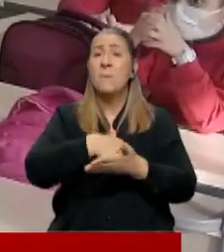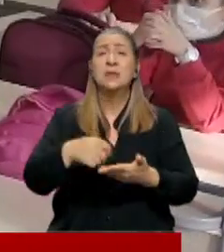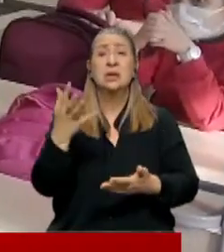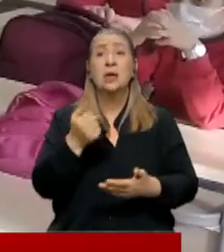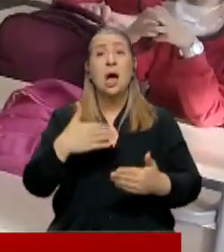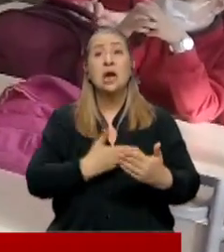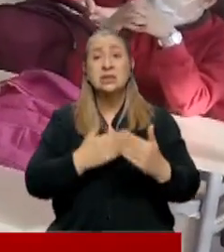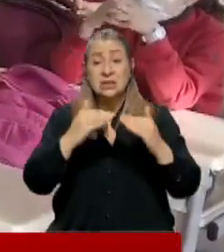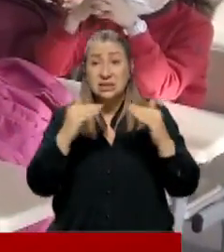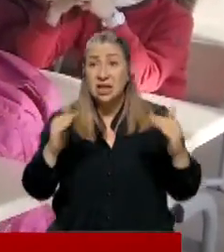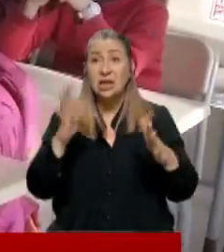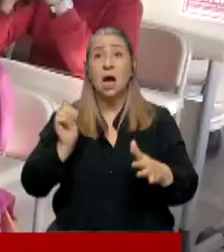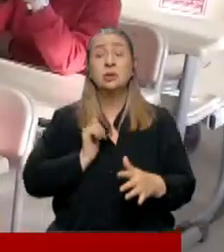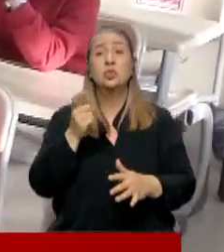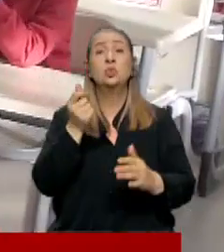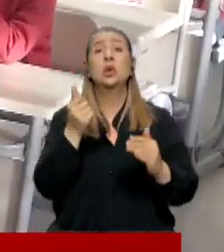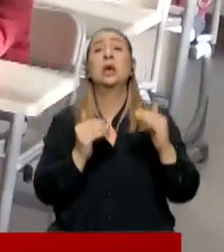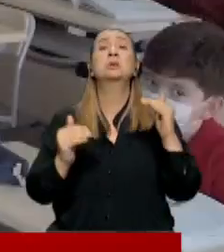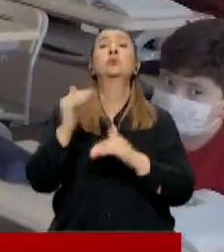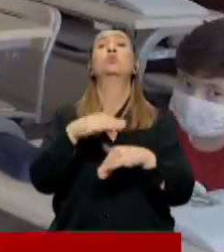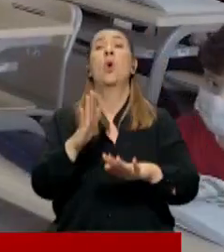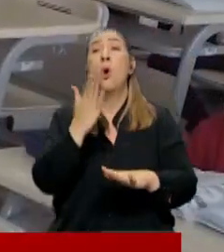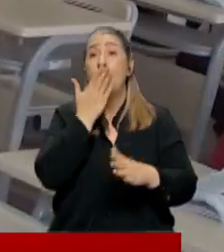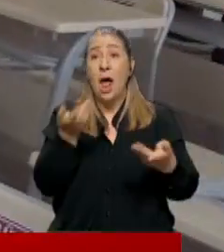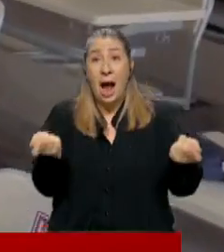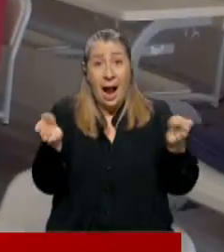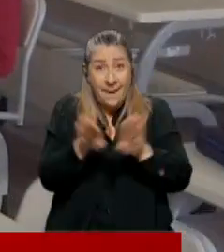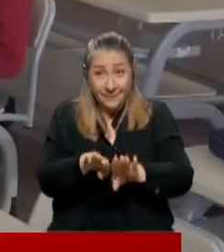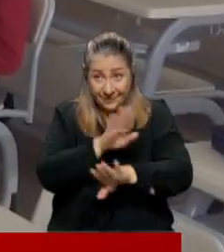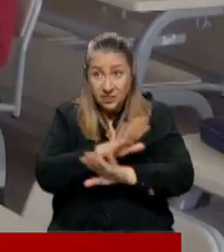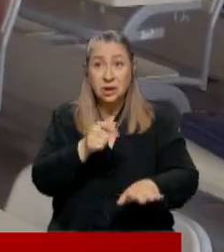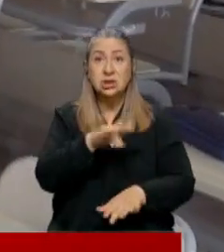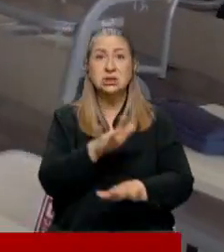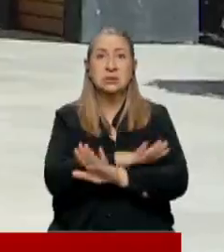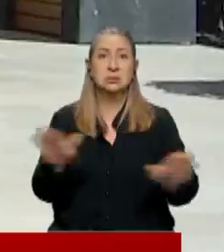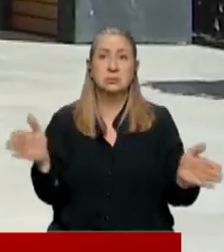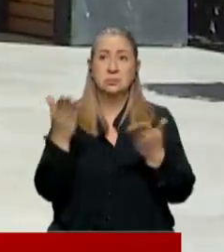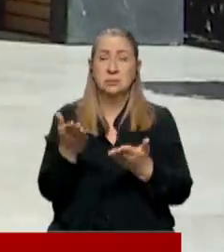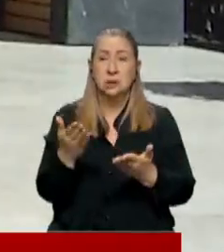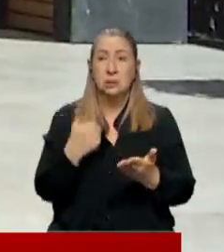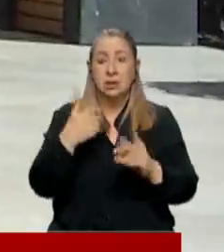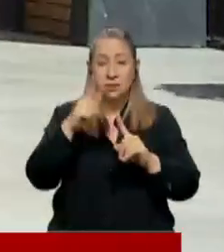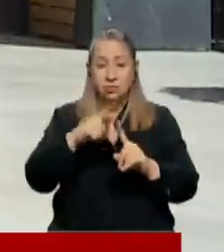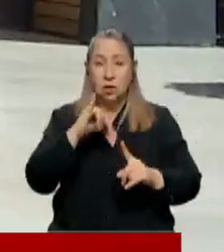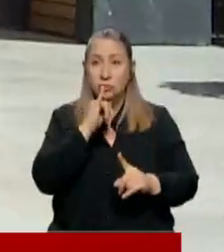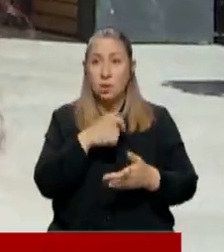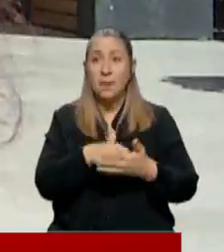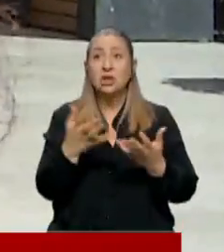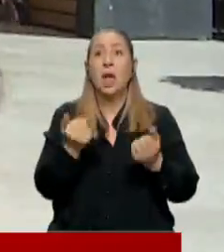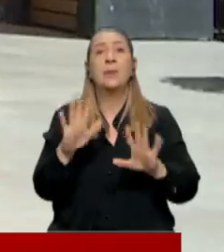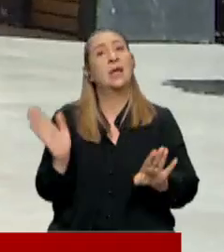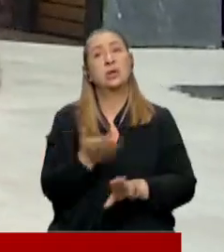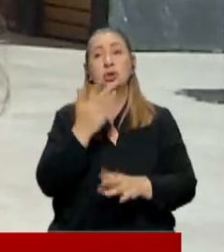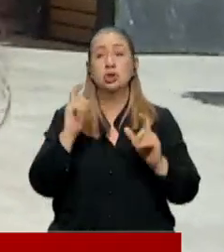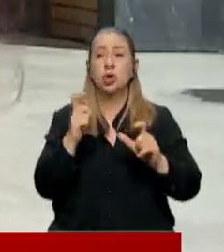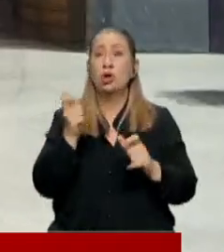ne açlık sınırına ne de asgari ücrete ulaşabiliyor. Okullar kapandığında ise işsiz kalıyorlar. Ben Temmuz, Ağustos aylarını maaş alamadan